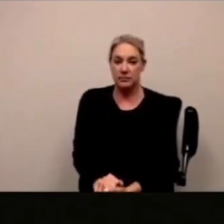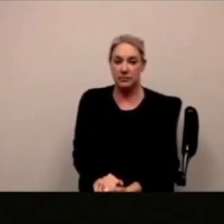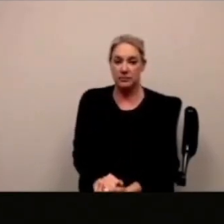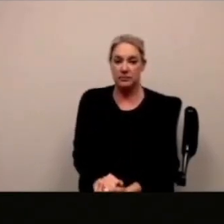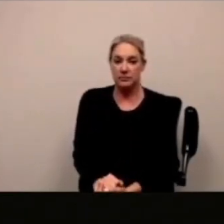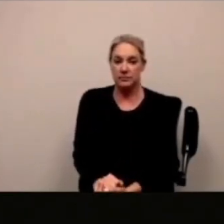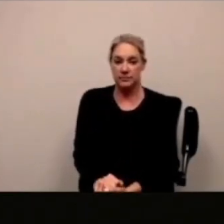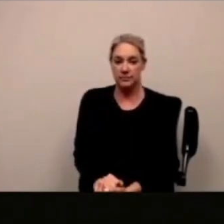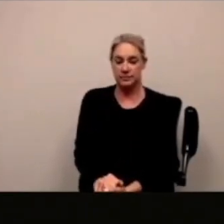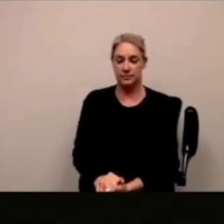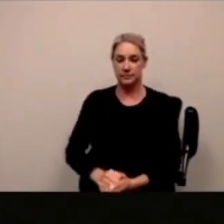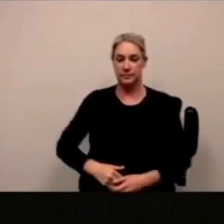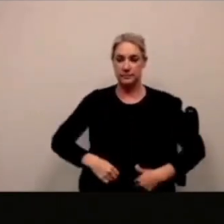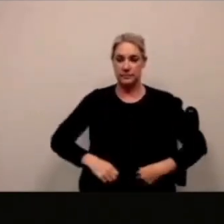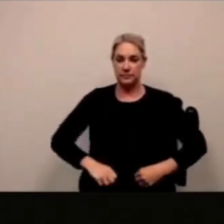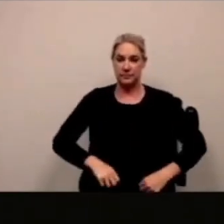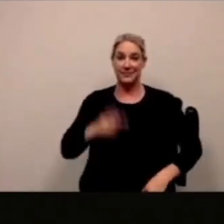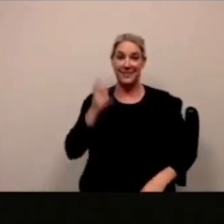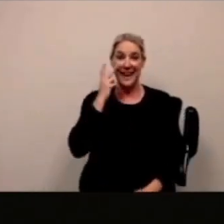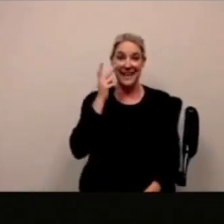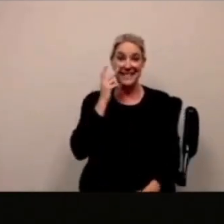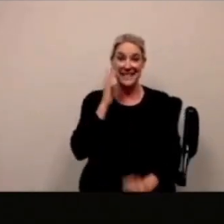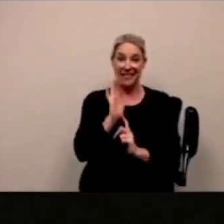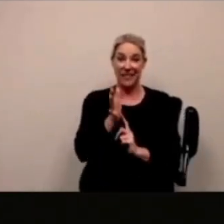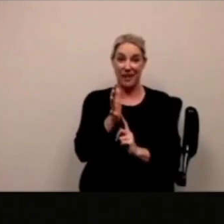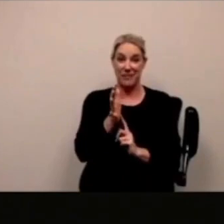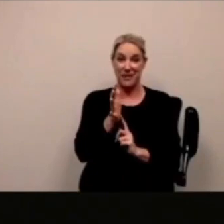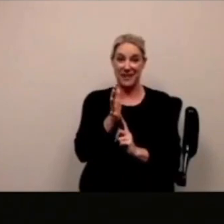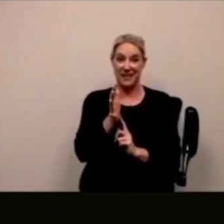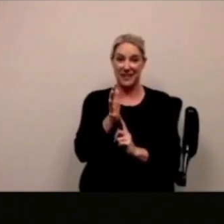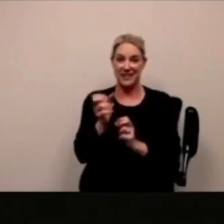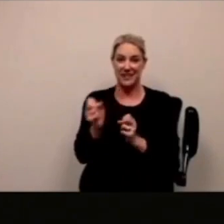はいその間にちょっとチャットを見ていますが